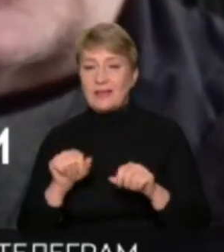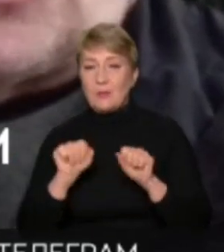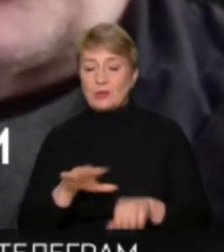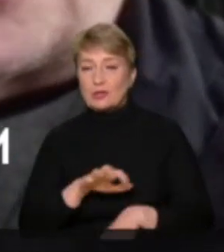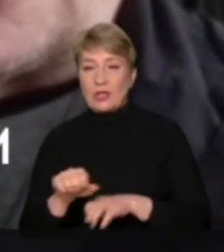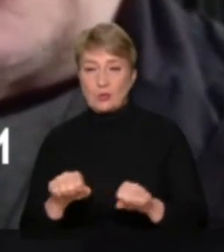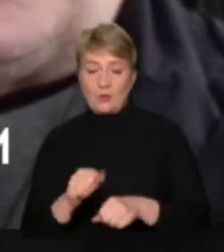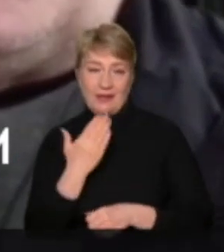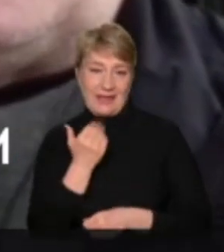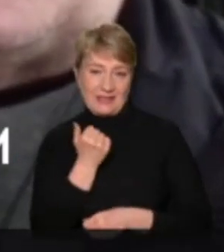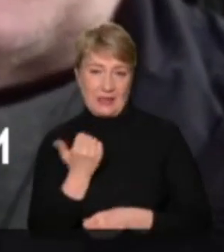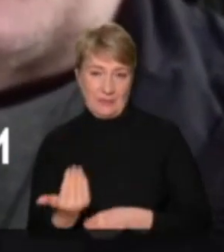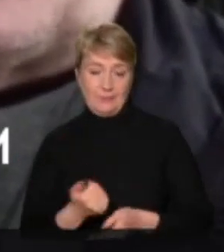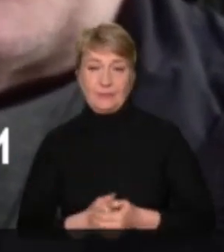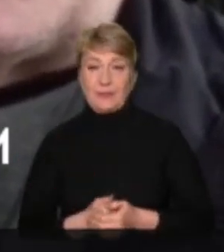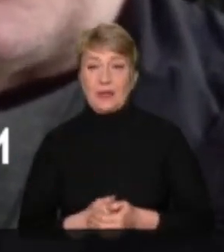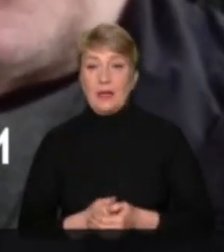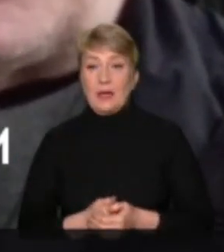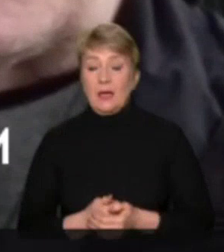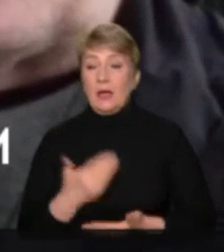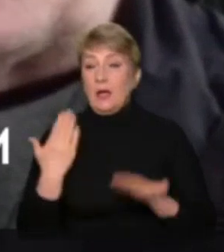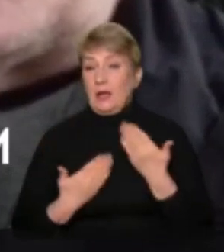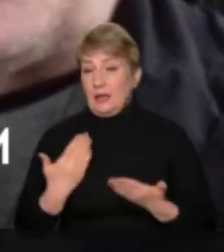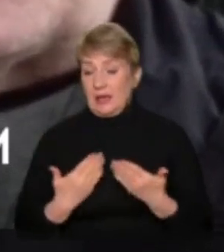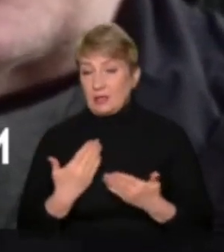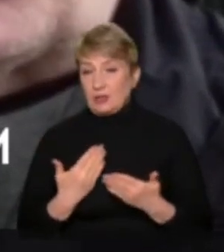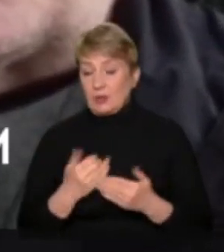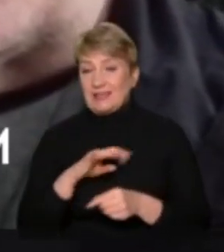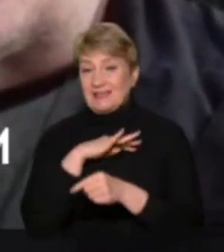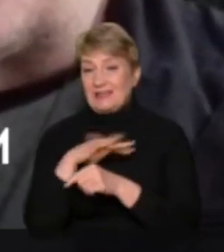атакувати Ізраїль. Ну, наприклад. Якщо по нам стріляють